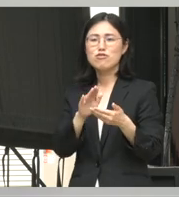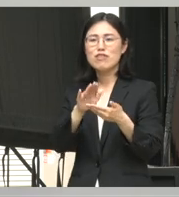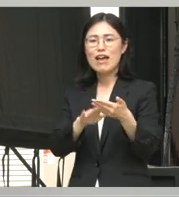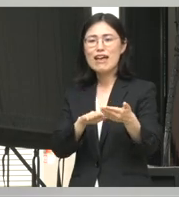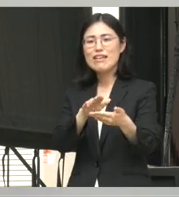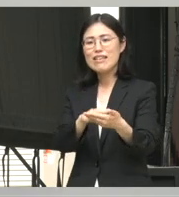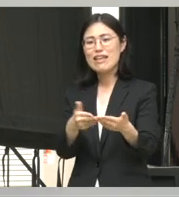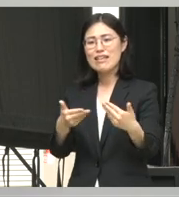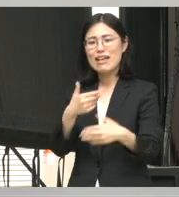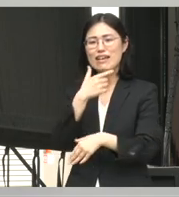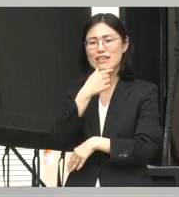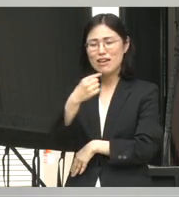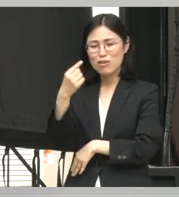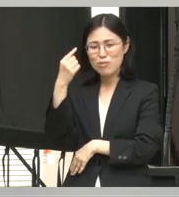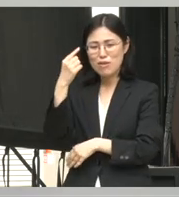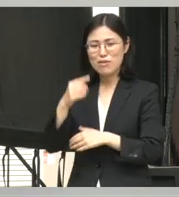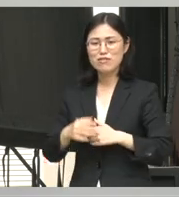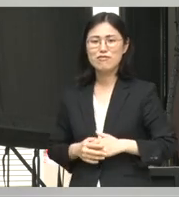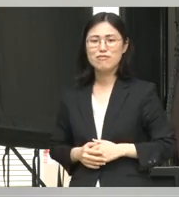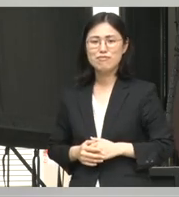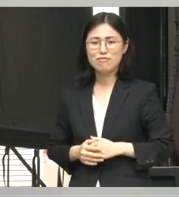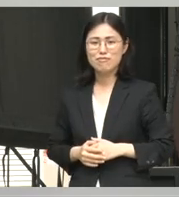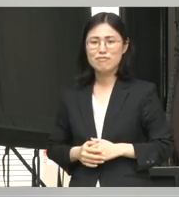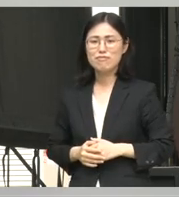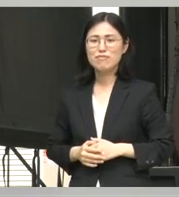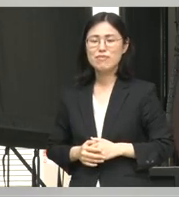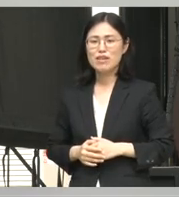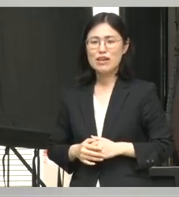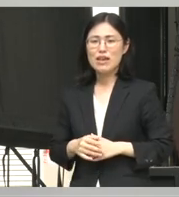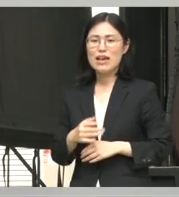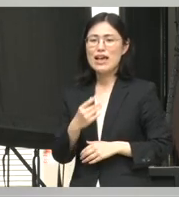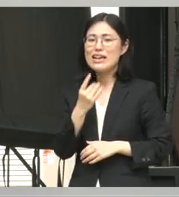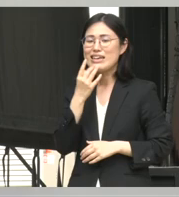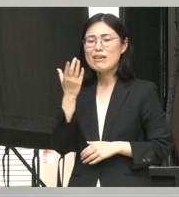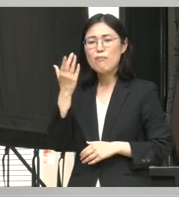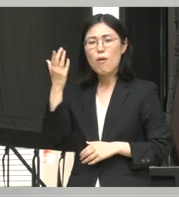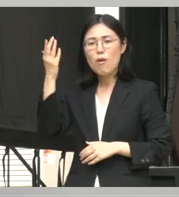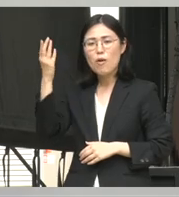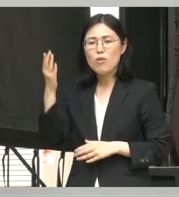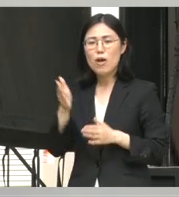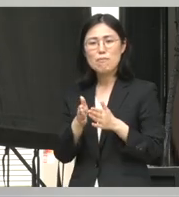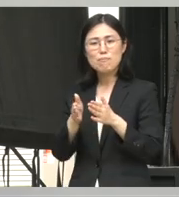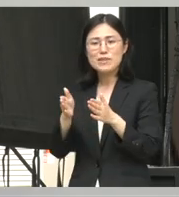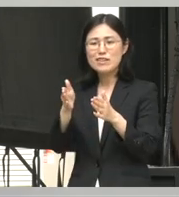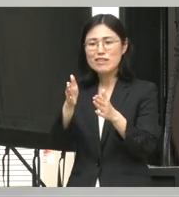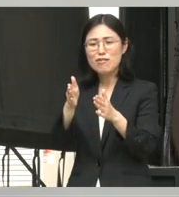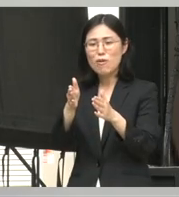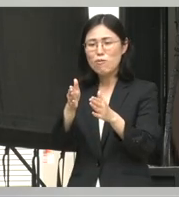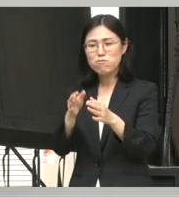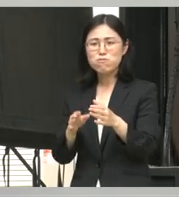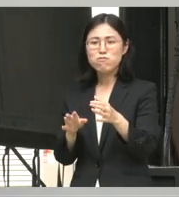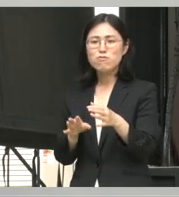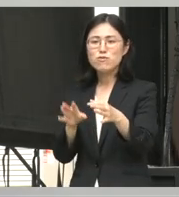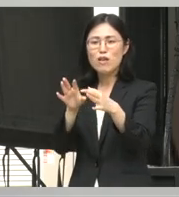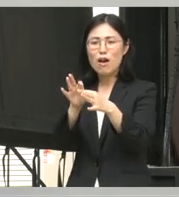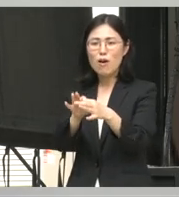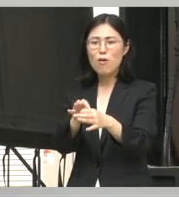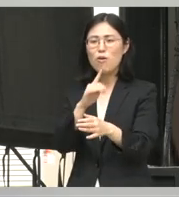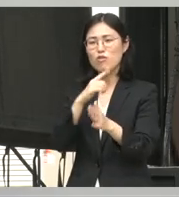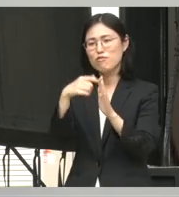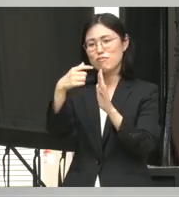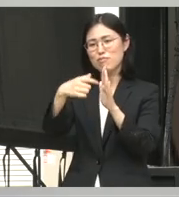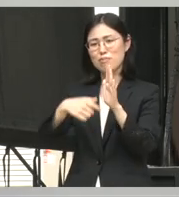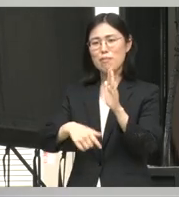トはホープライトアウェイ、希望の道をつなごうです。皆さんの思